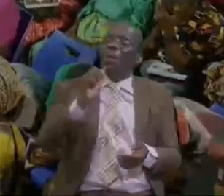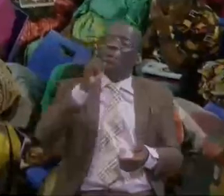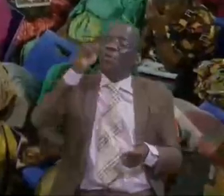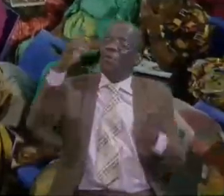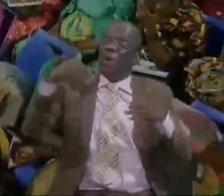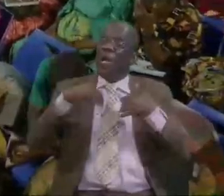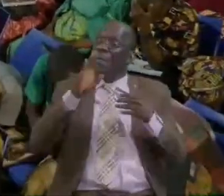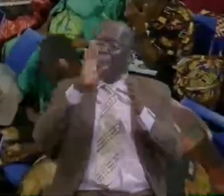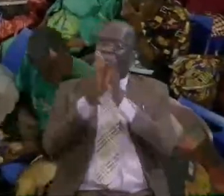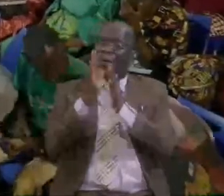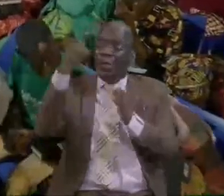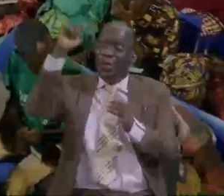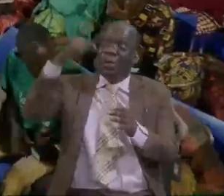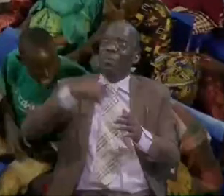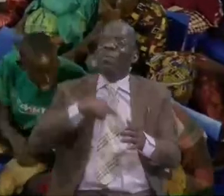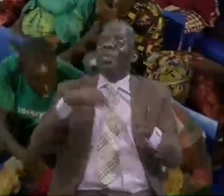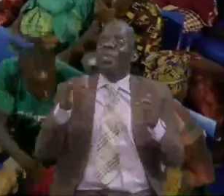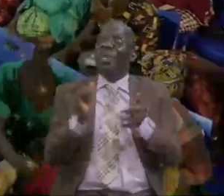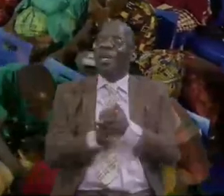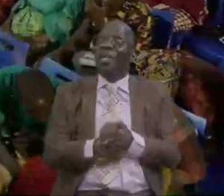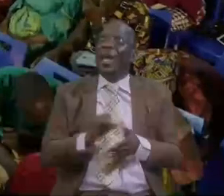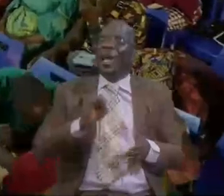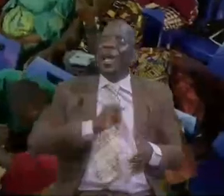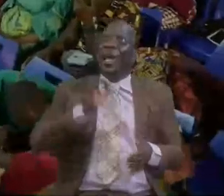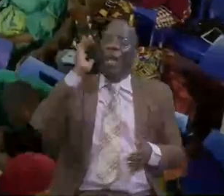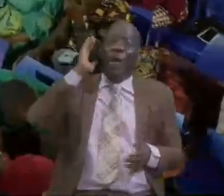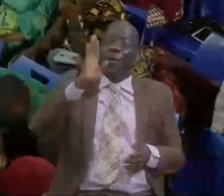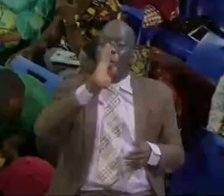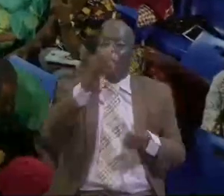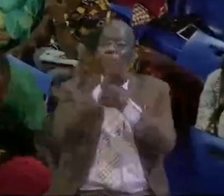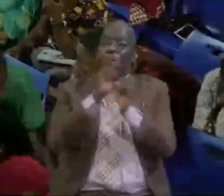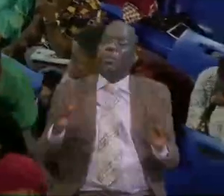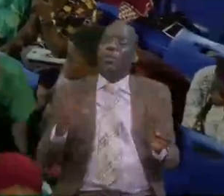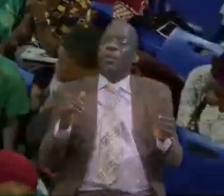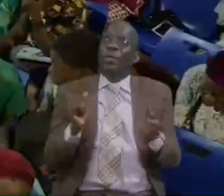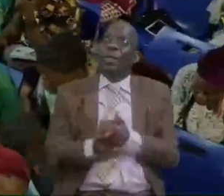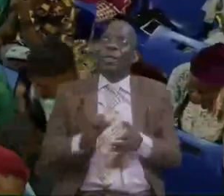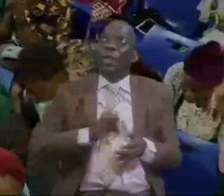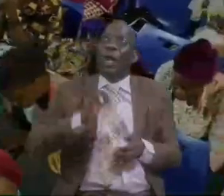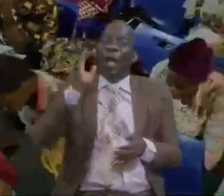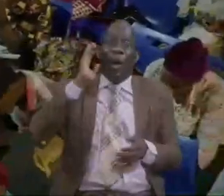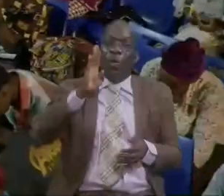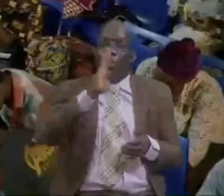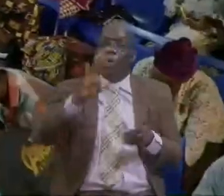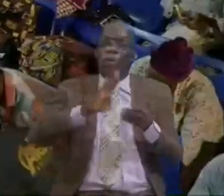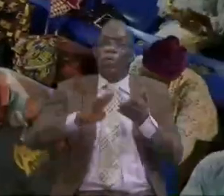Tu intercédais pour moi, tu priais pour moi, pour que je sois sauvé, pour que je sois pardonné.